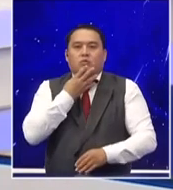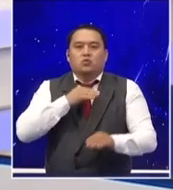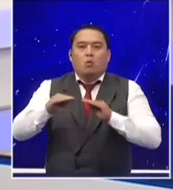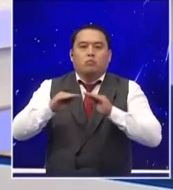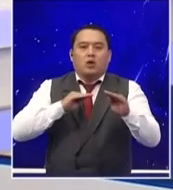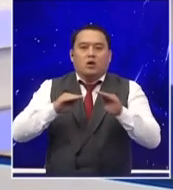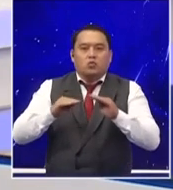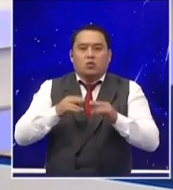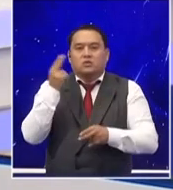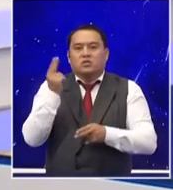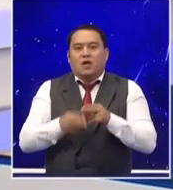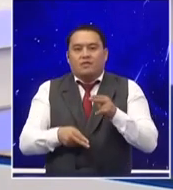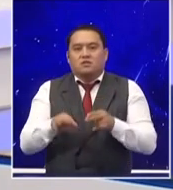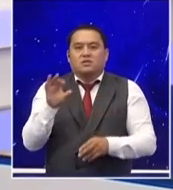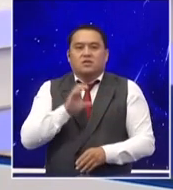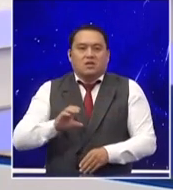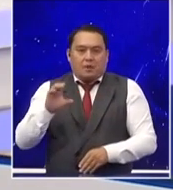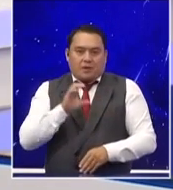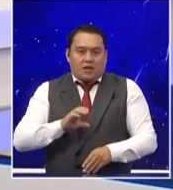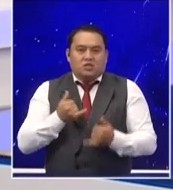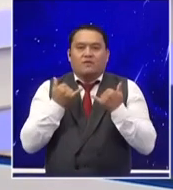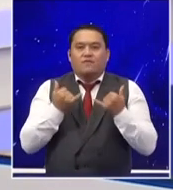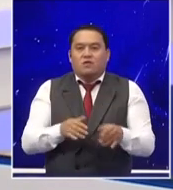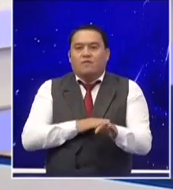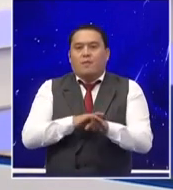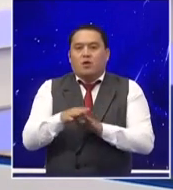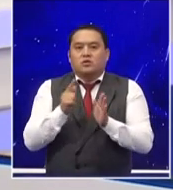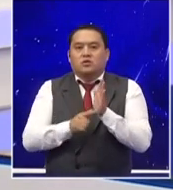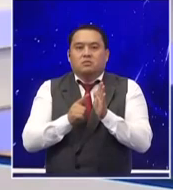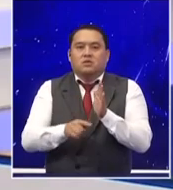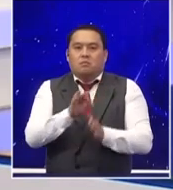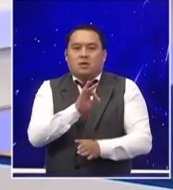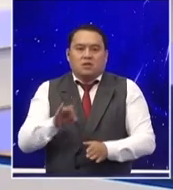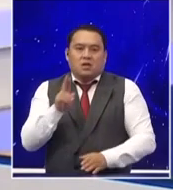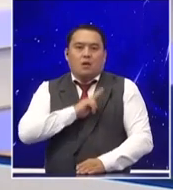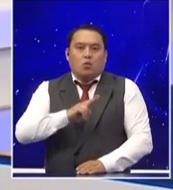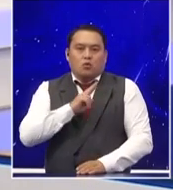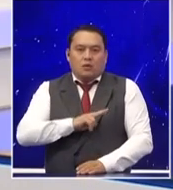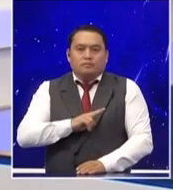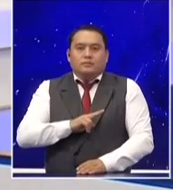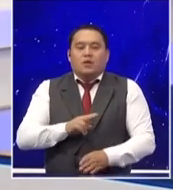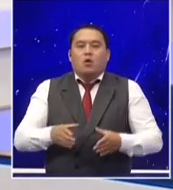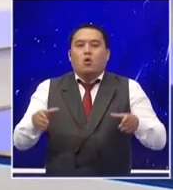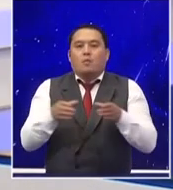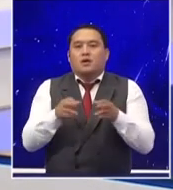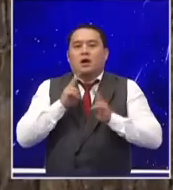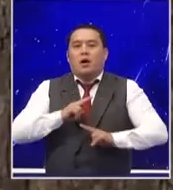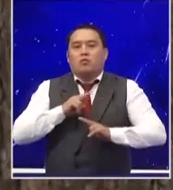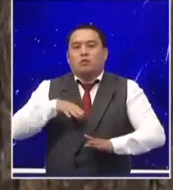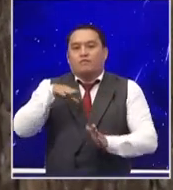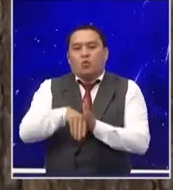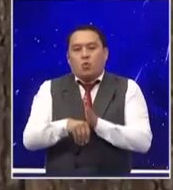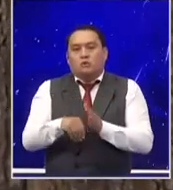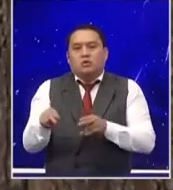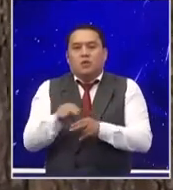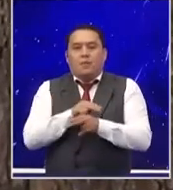территории подойдет к финишу уже к концу сентября на сегодняшний день выполнено около 70 процентов работ комплекс строительных работ включают в себя